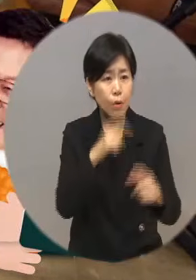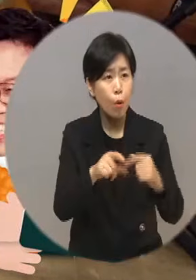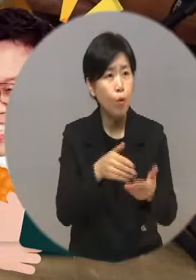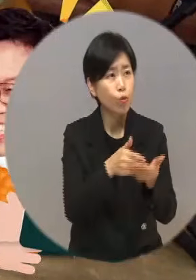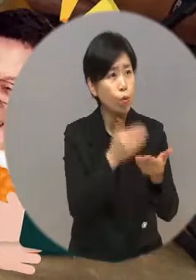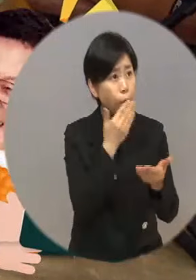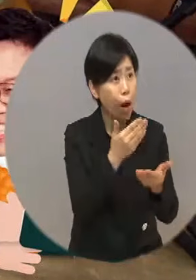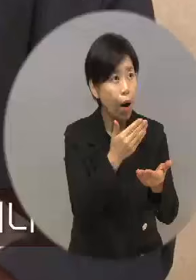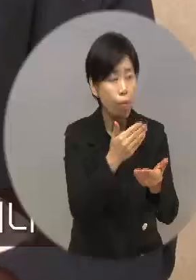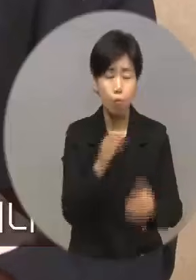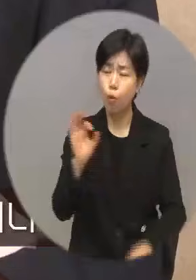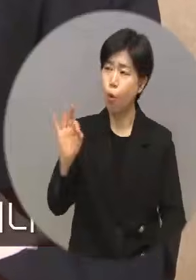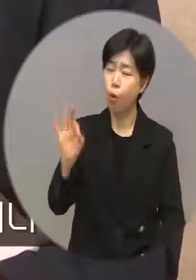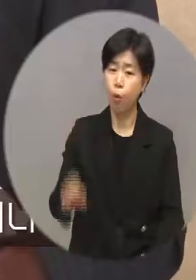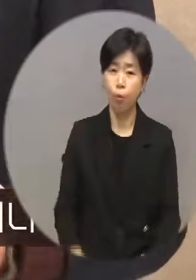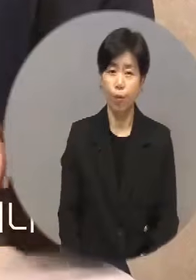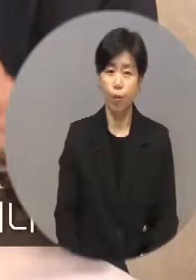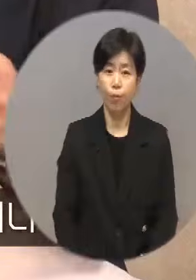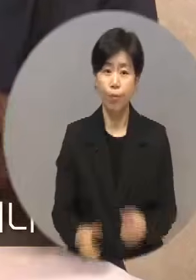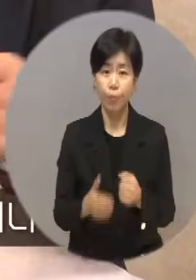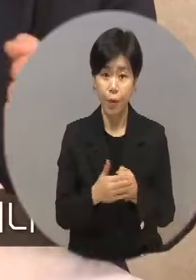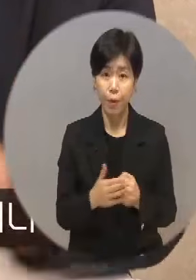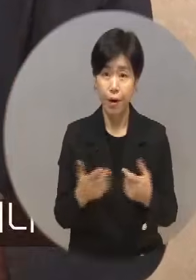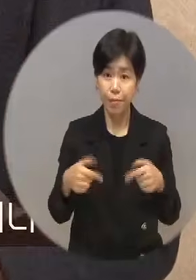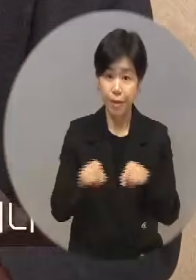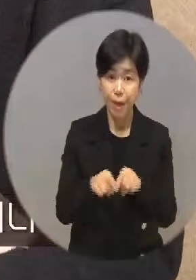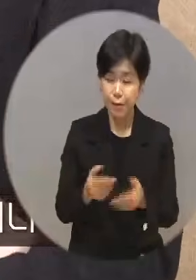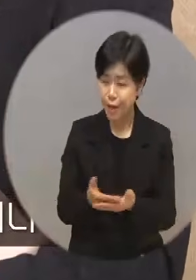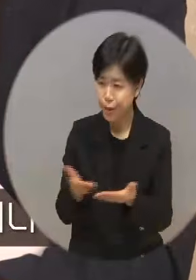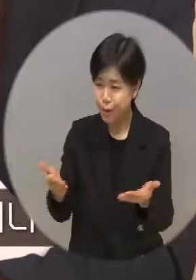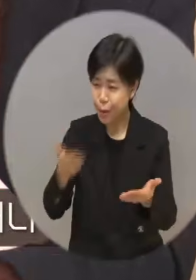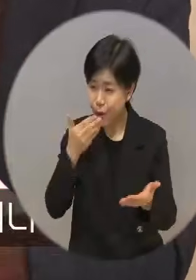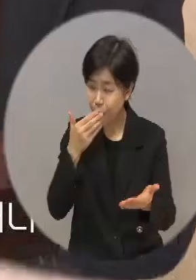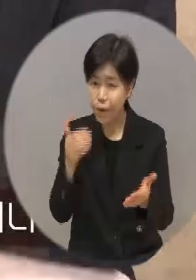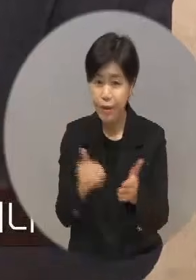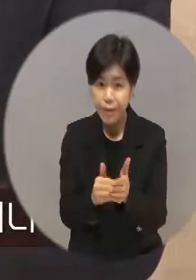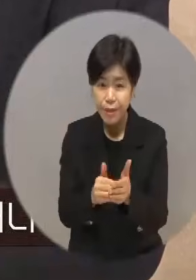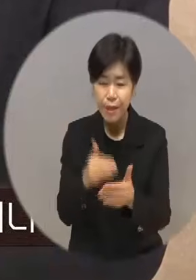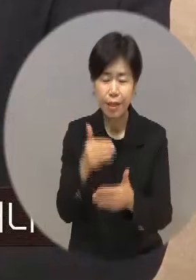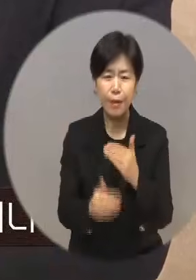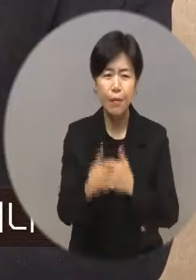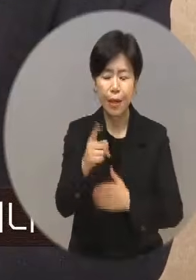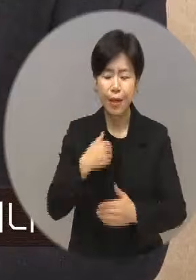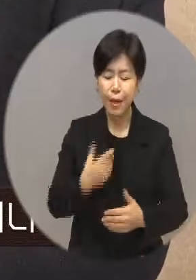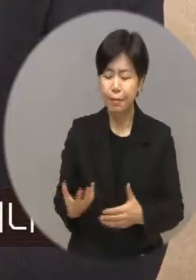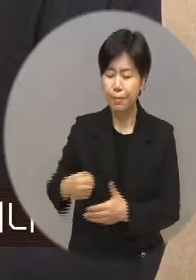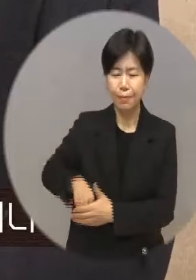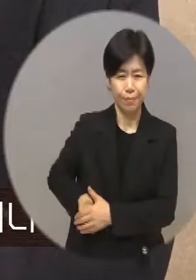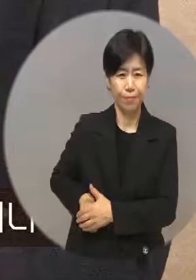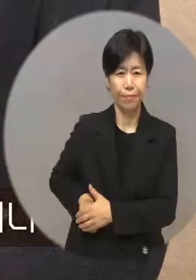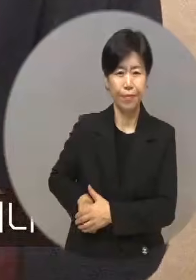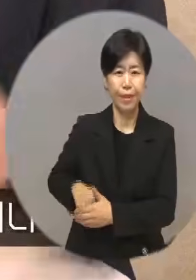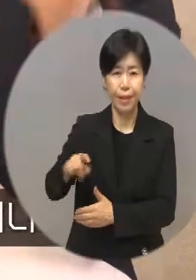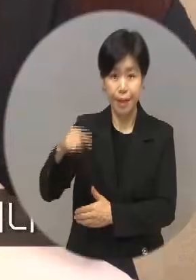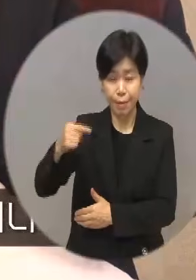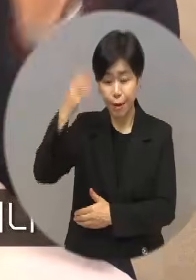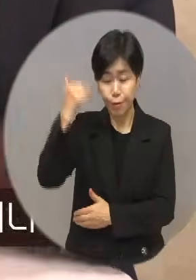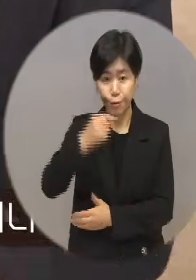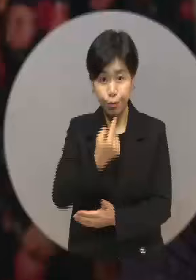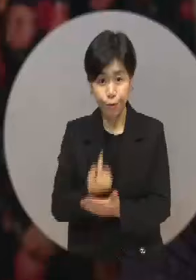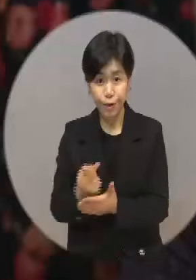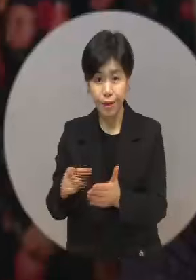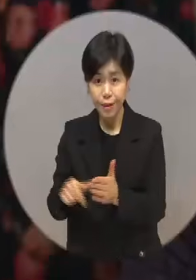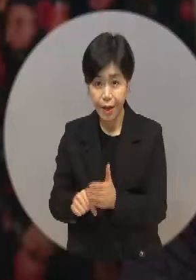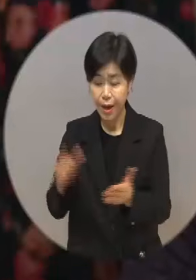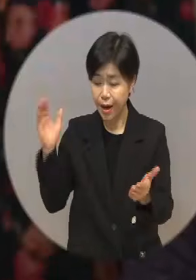했더니 할 수 있다고. 그래서 이제 그거 같이 온 분들 나누고 안 되겠다 들고 와서 다음날 학생들에게 수업 시간에 나눠줬더니